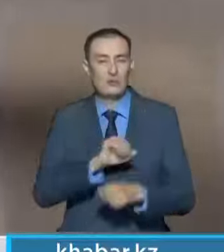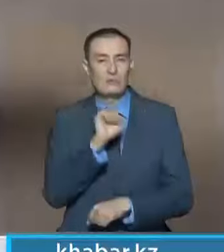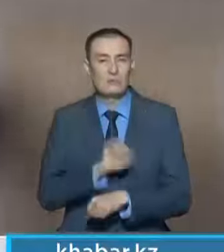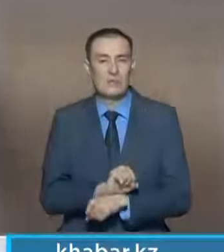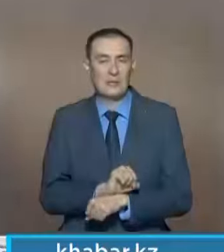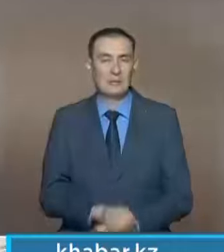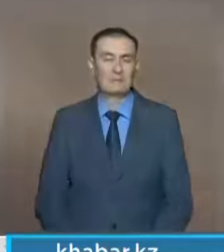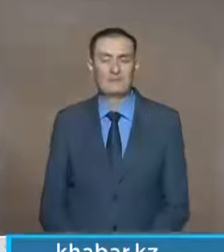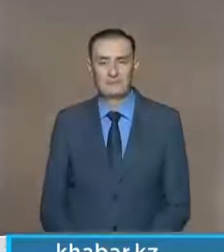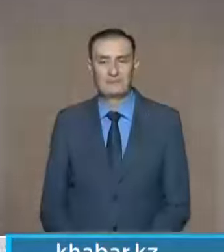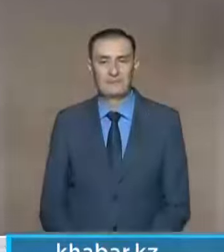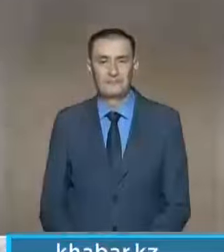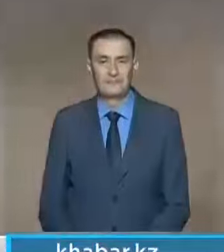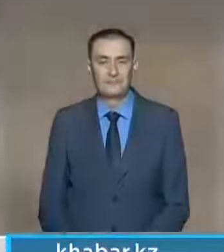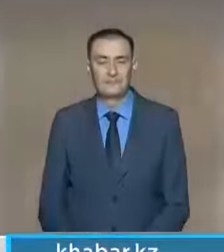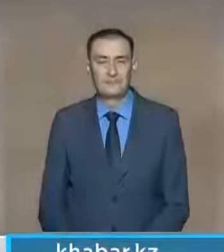закрыт.